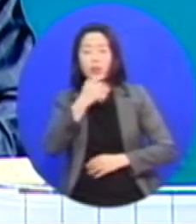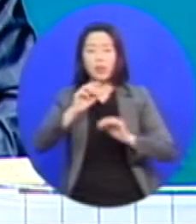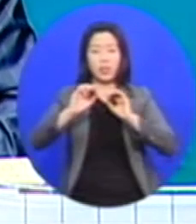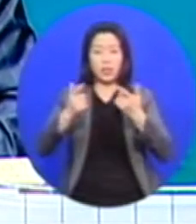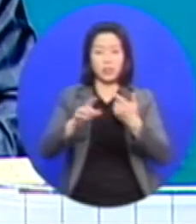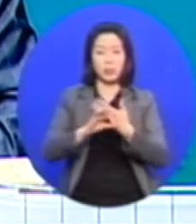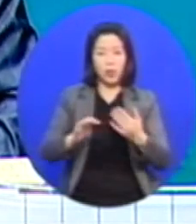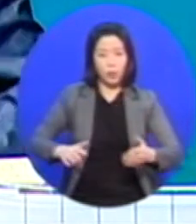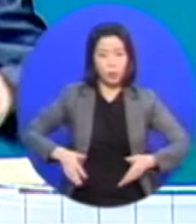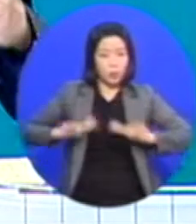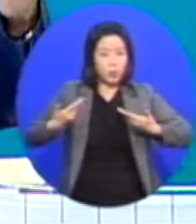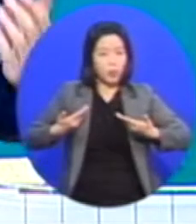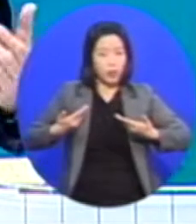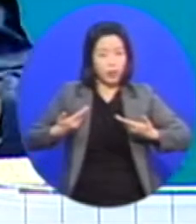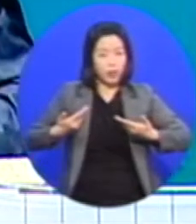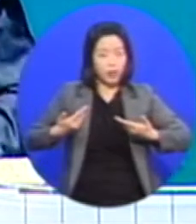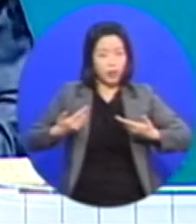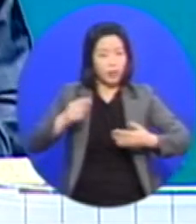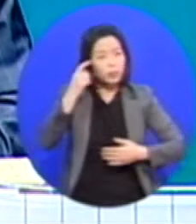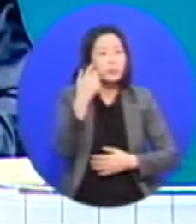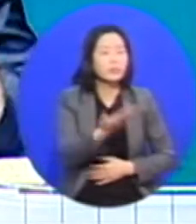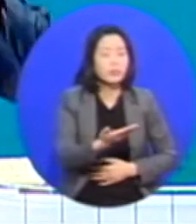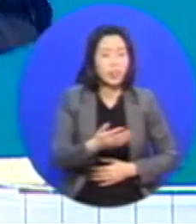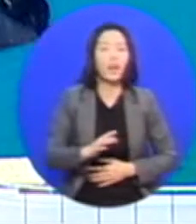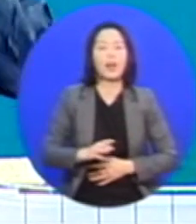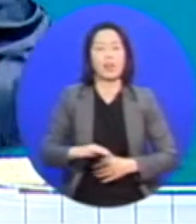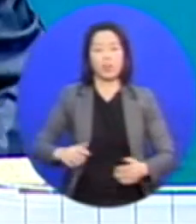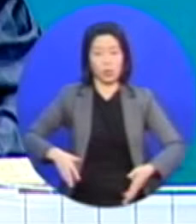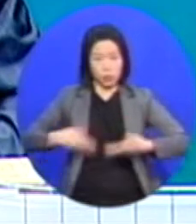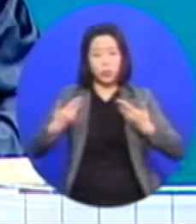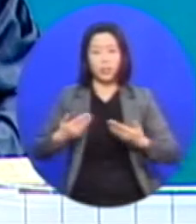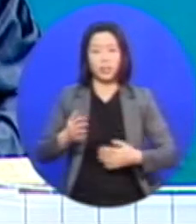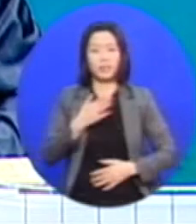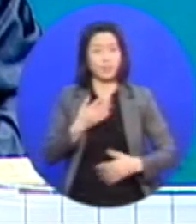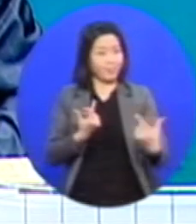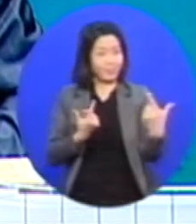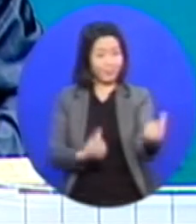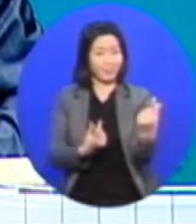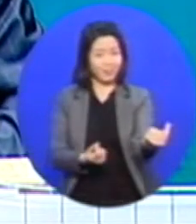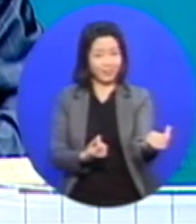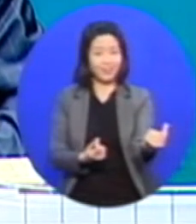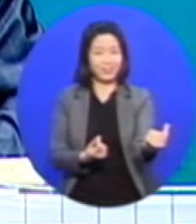홀가분하게 냐 너무 홀가분 할것 같아요 내가 그럴 테니까